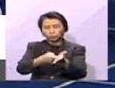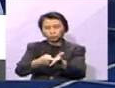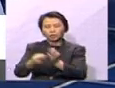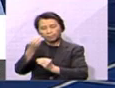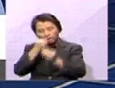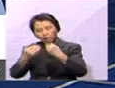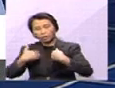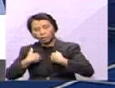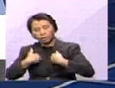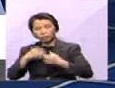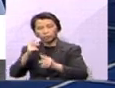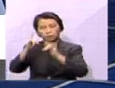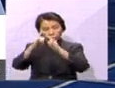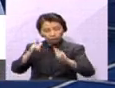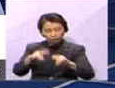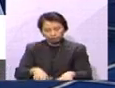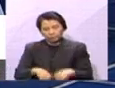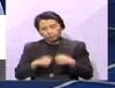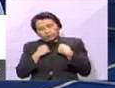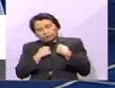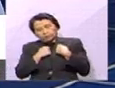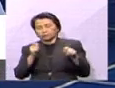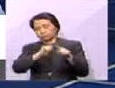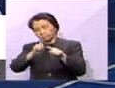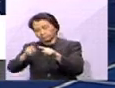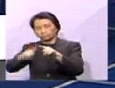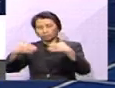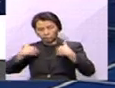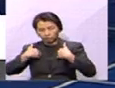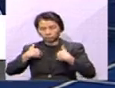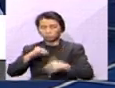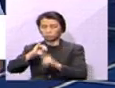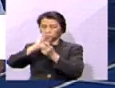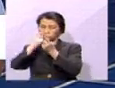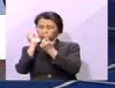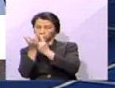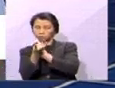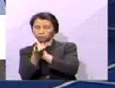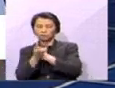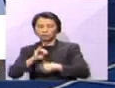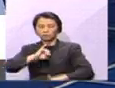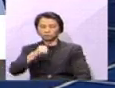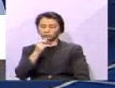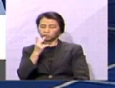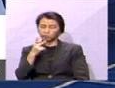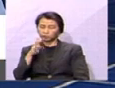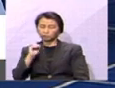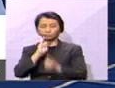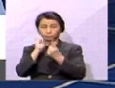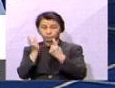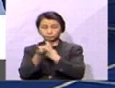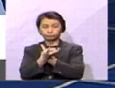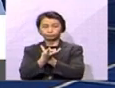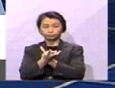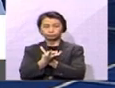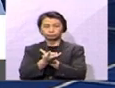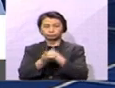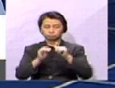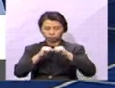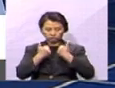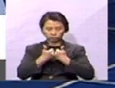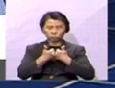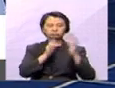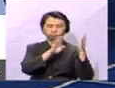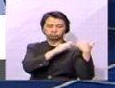makanan khemah selimut dan sebagainya dan jabatan kebajikan masyar dan jabatan kebajikan JKM antara agensi yang